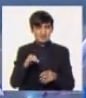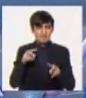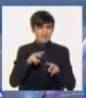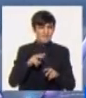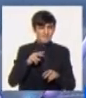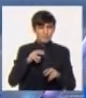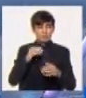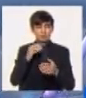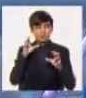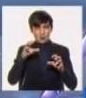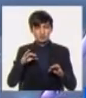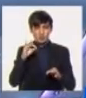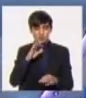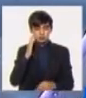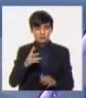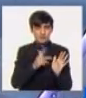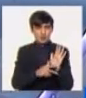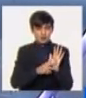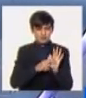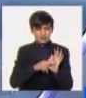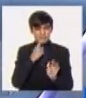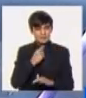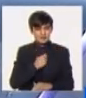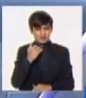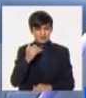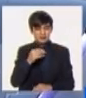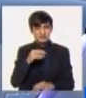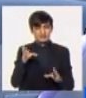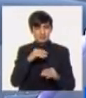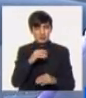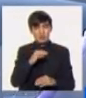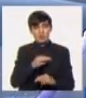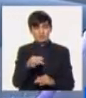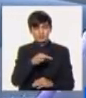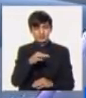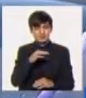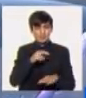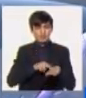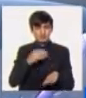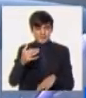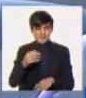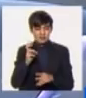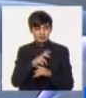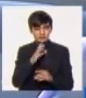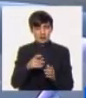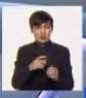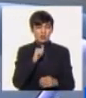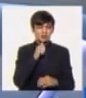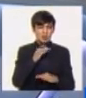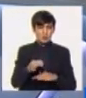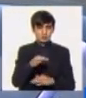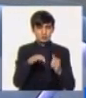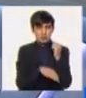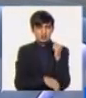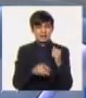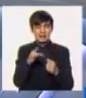за правопорядком там будут 80 сотрудников, командированных областным департаментом полиции. Кустанайская область стала